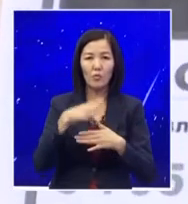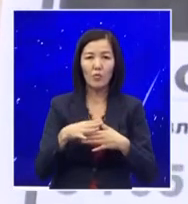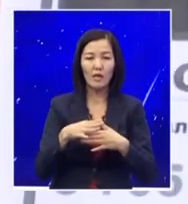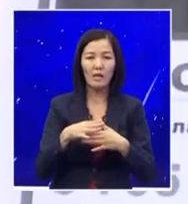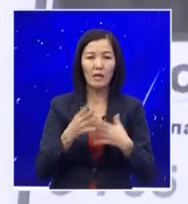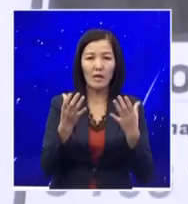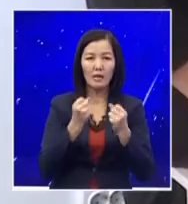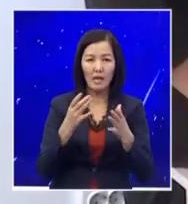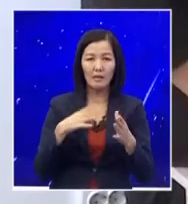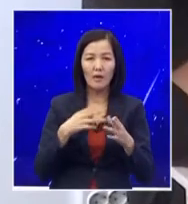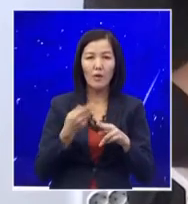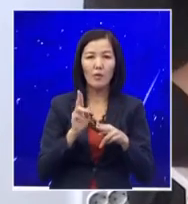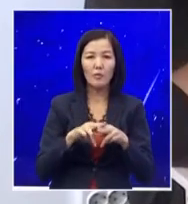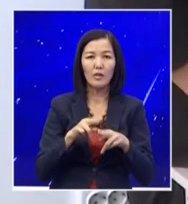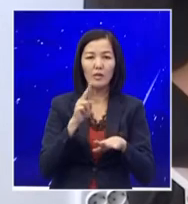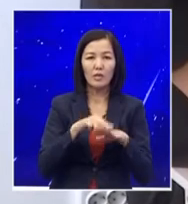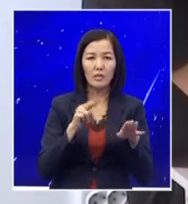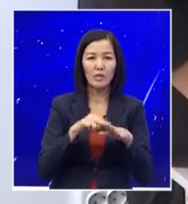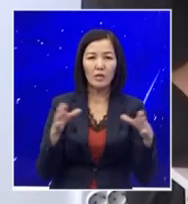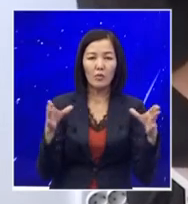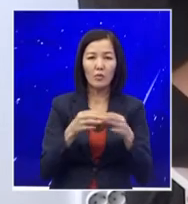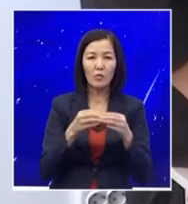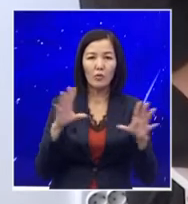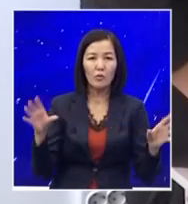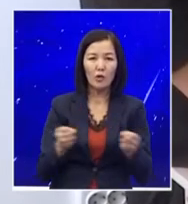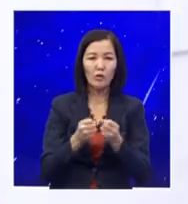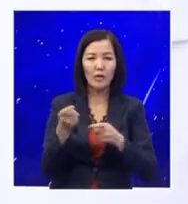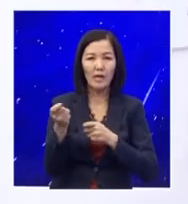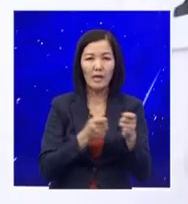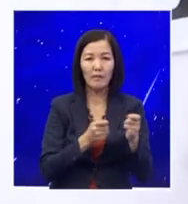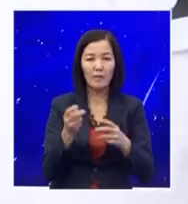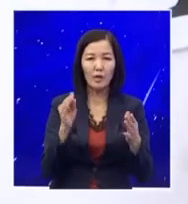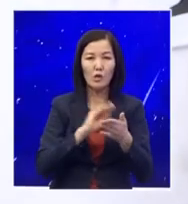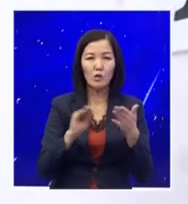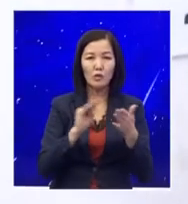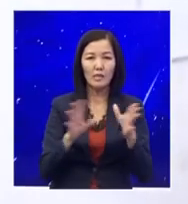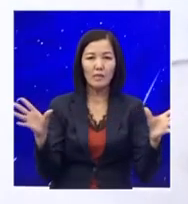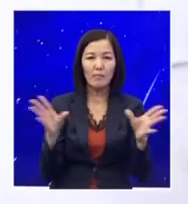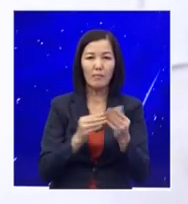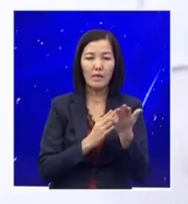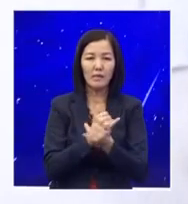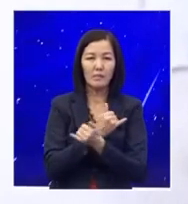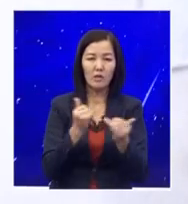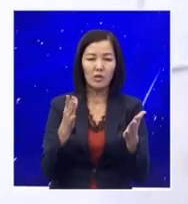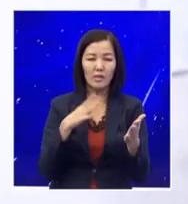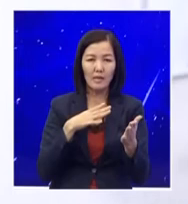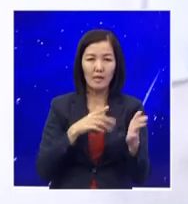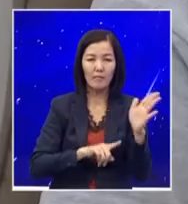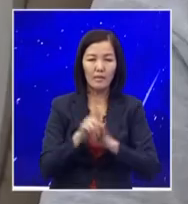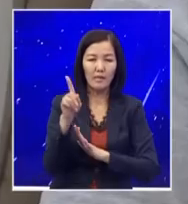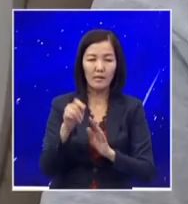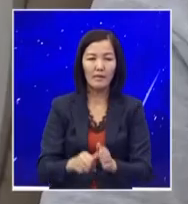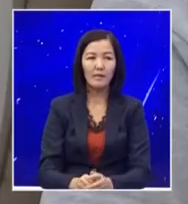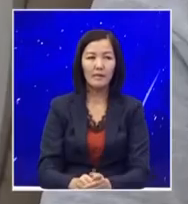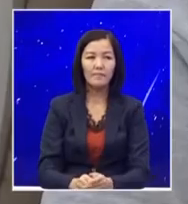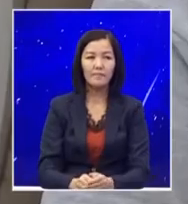алды. Осыған байланысты ішкі істер органдарымен, құтқарушылармен, әкімдік және бақ өкілдерімен етене қызмет жасай бастады.